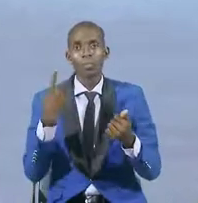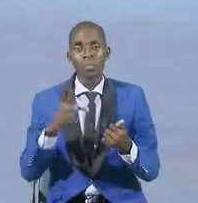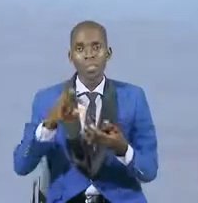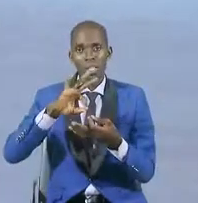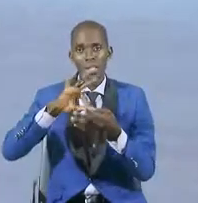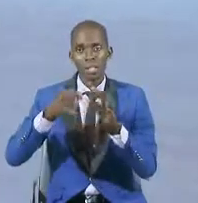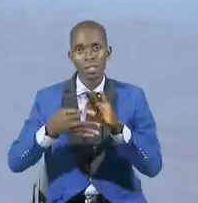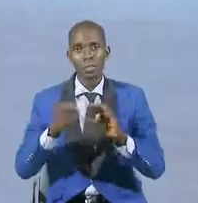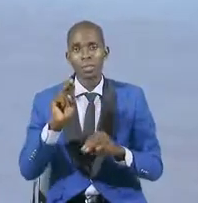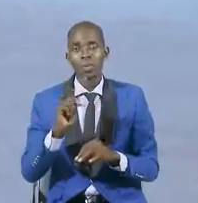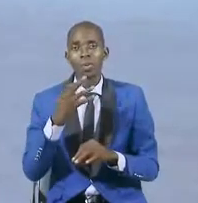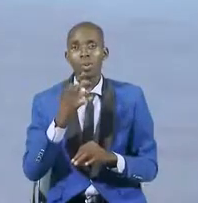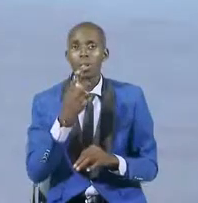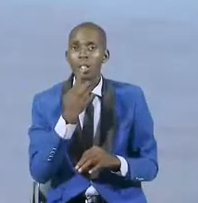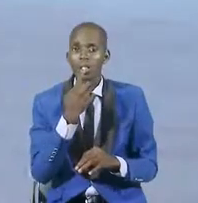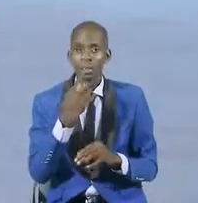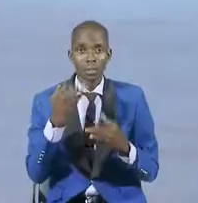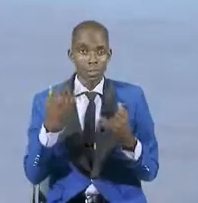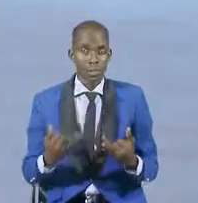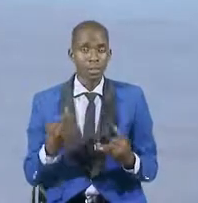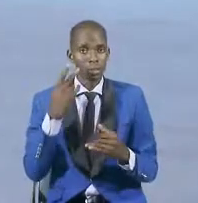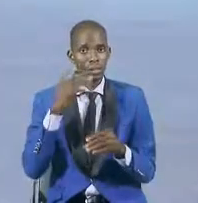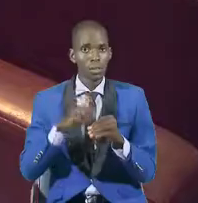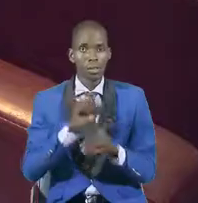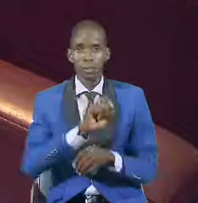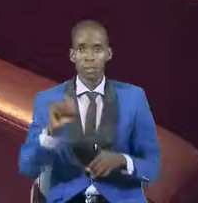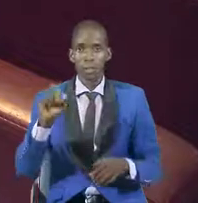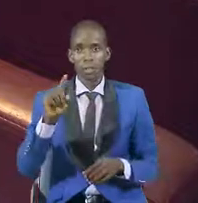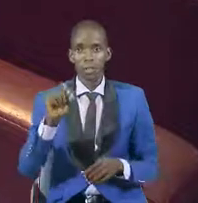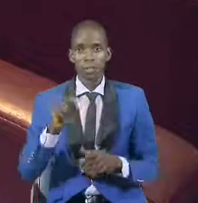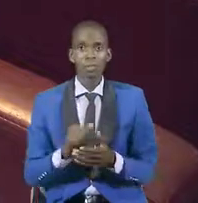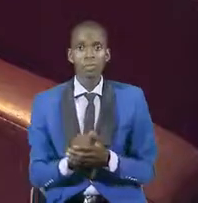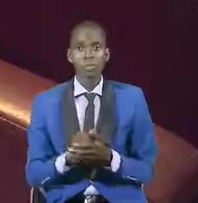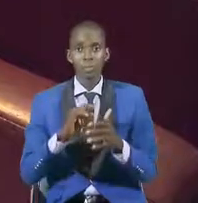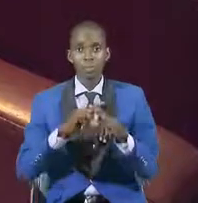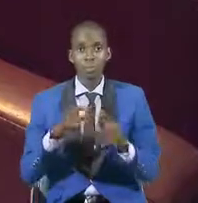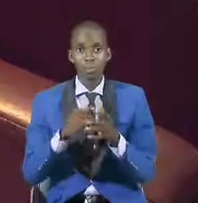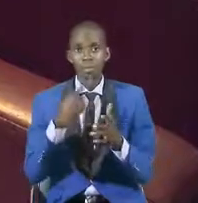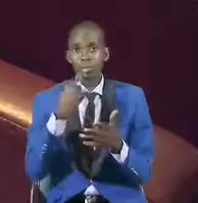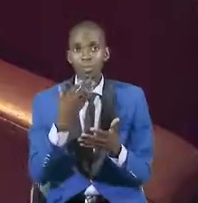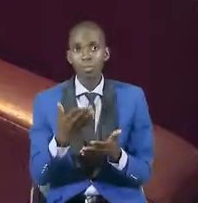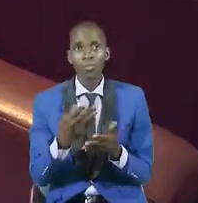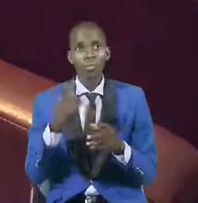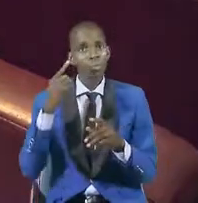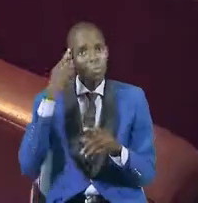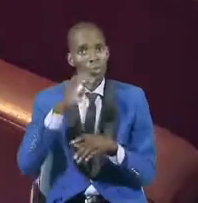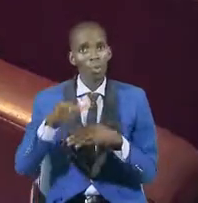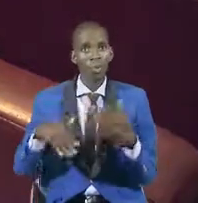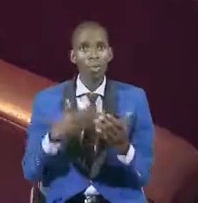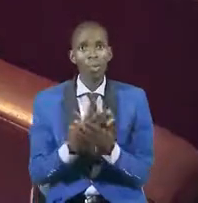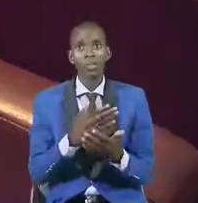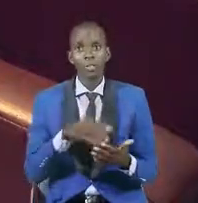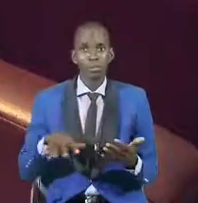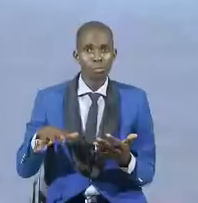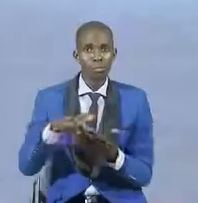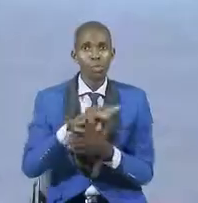l'interprétation des langues. Verset 11. Un seul et même esprit